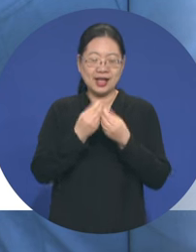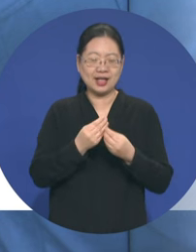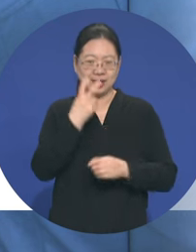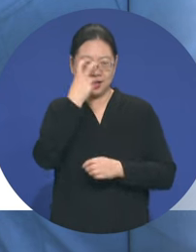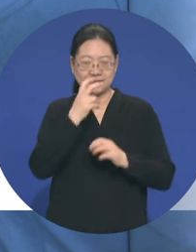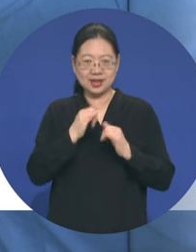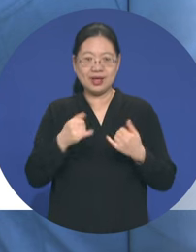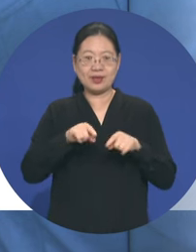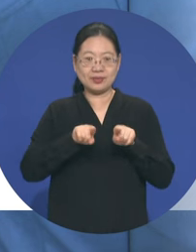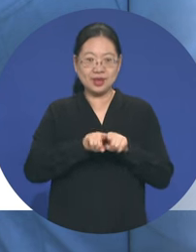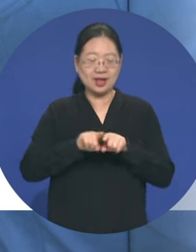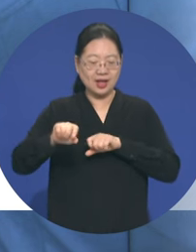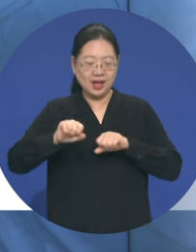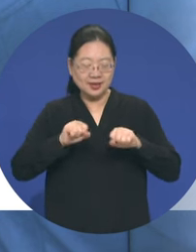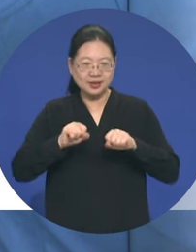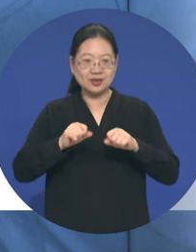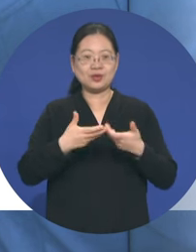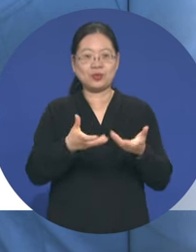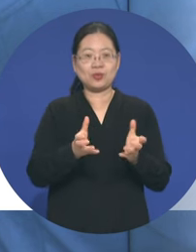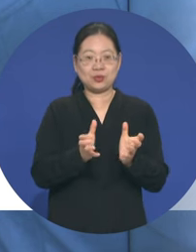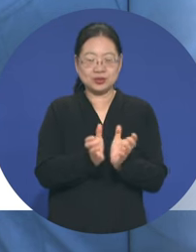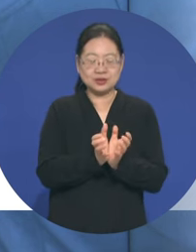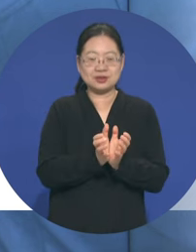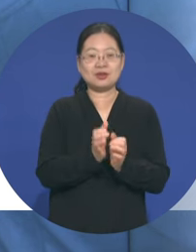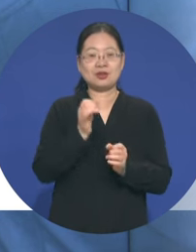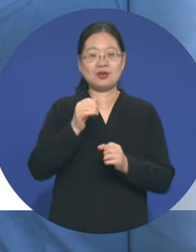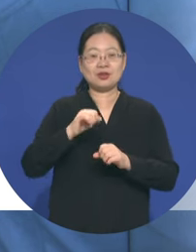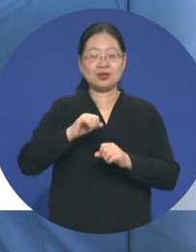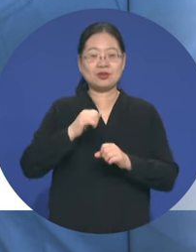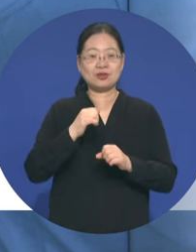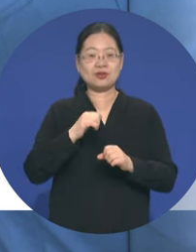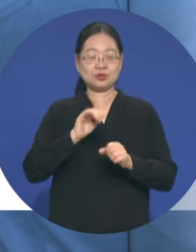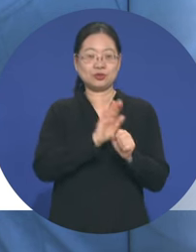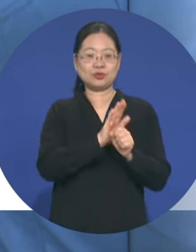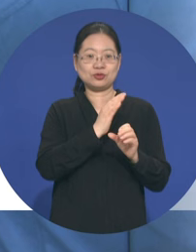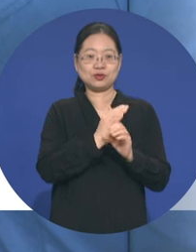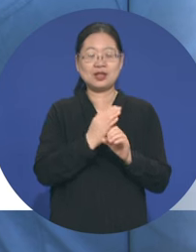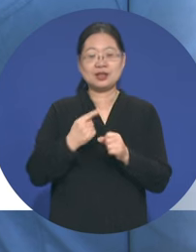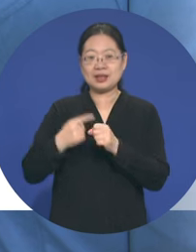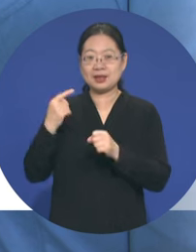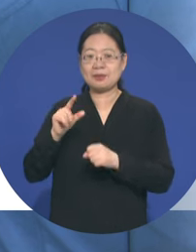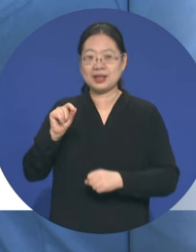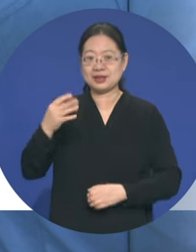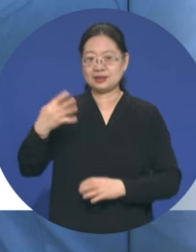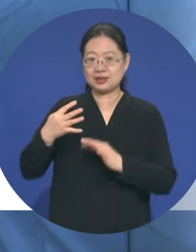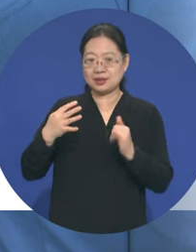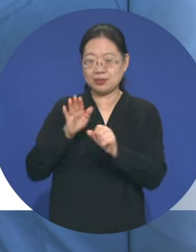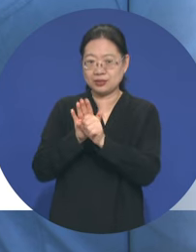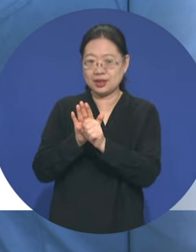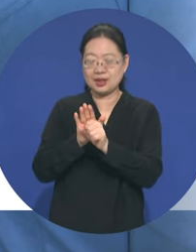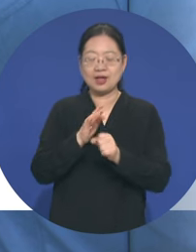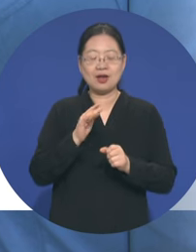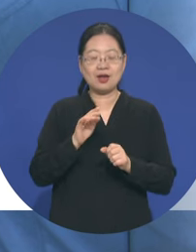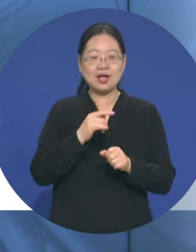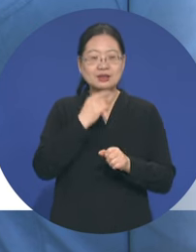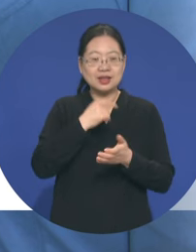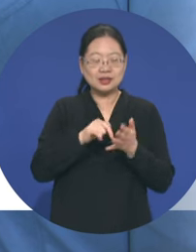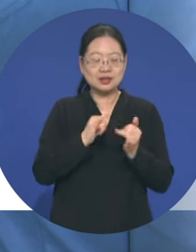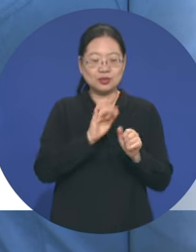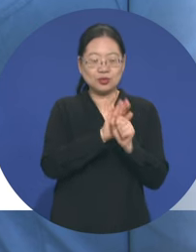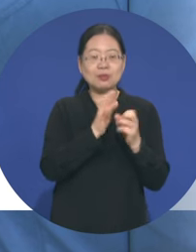나서는 공동대응팀을 꾸려 운영 중입니다. 지난해 1만 4천여 명을 지원했는데요. 어떤 방식으로 피해자들을